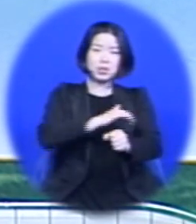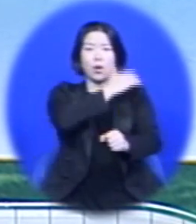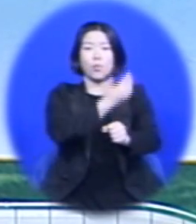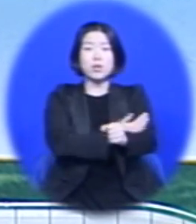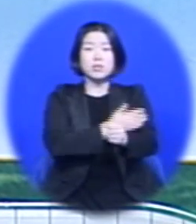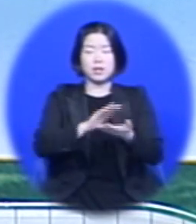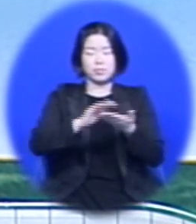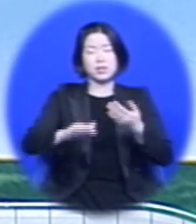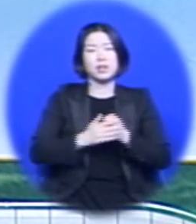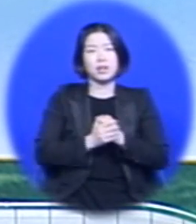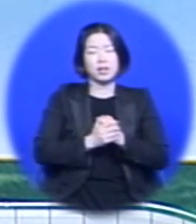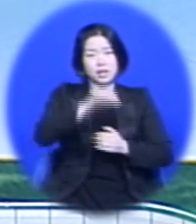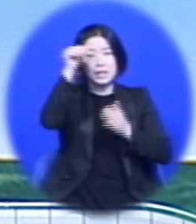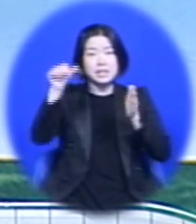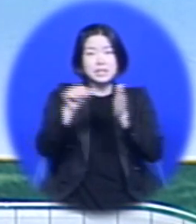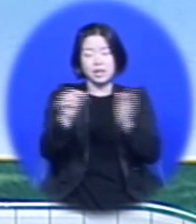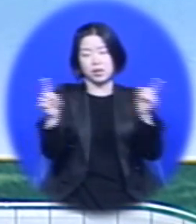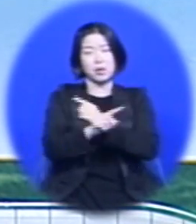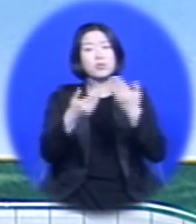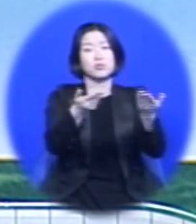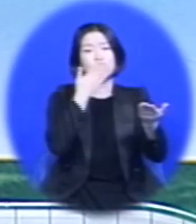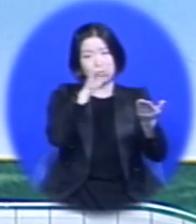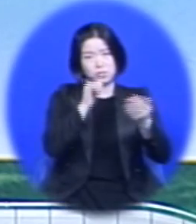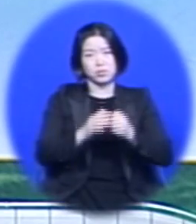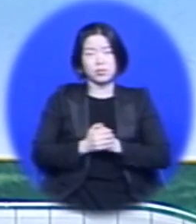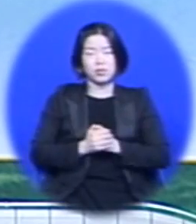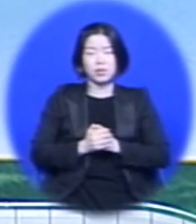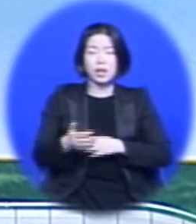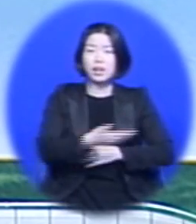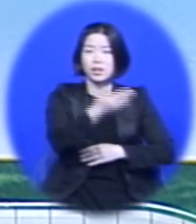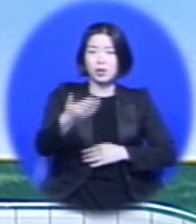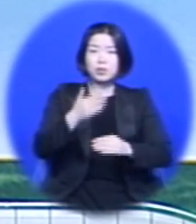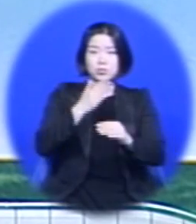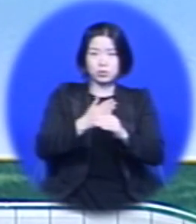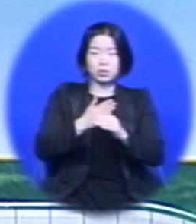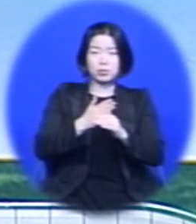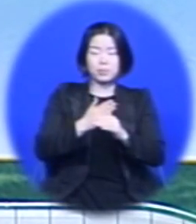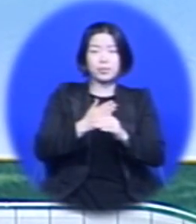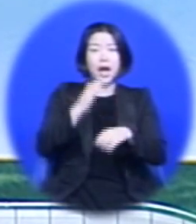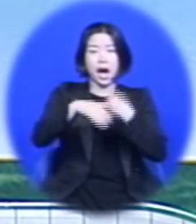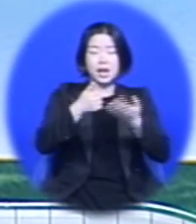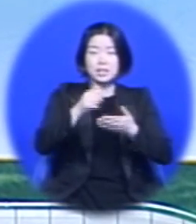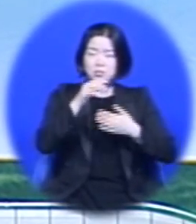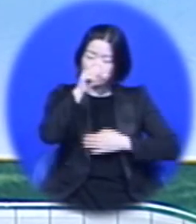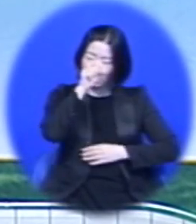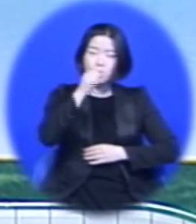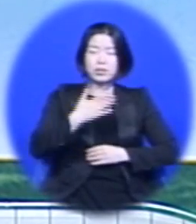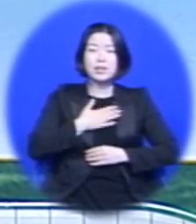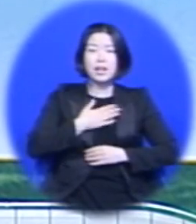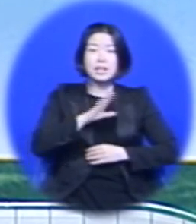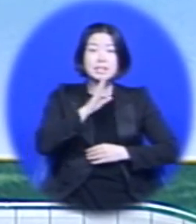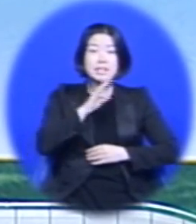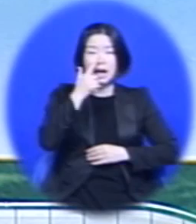권세예요. 인생을 바꾸는 거예요. 여러분 중에도 하나님이 그렇게 좋은 진짜 내